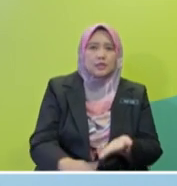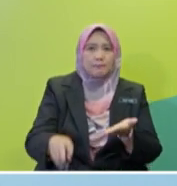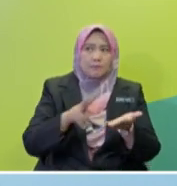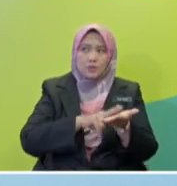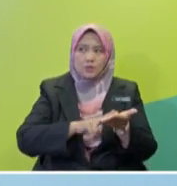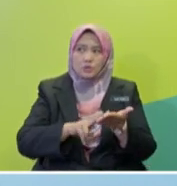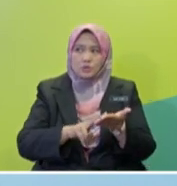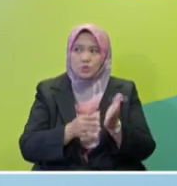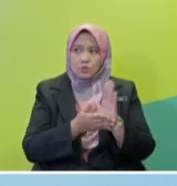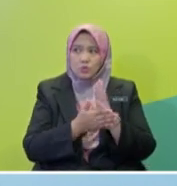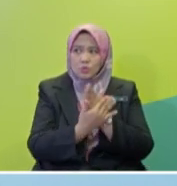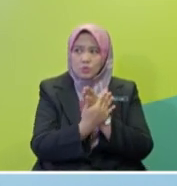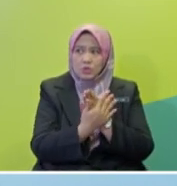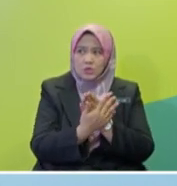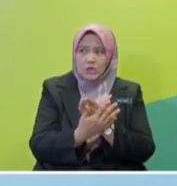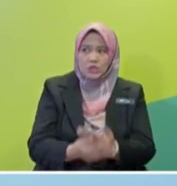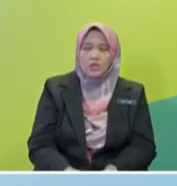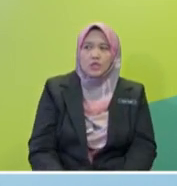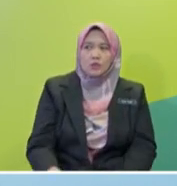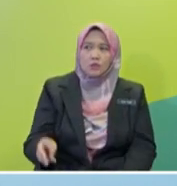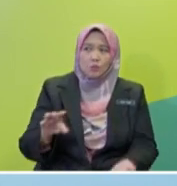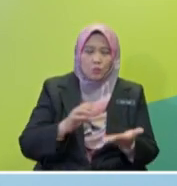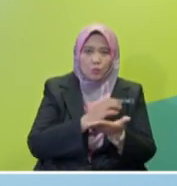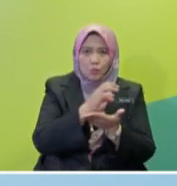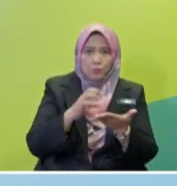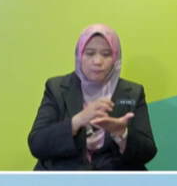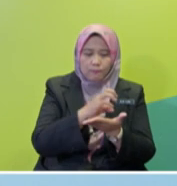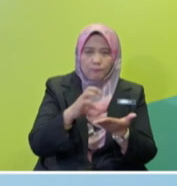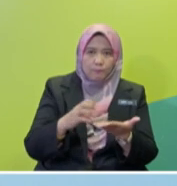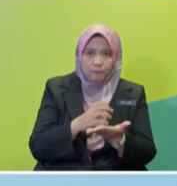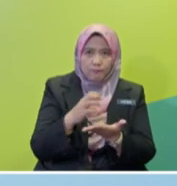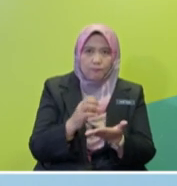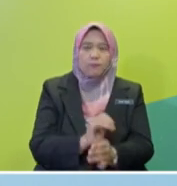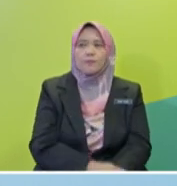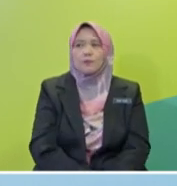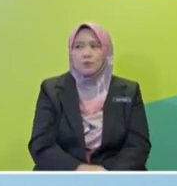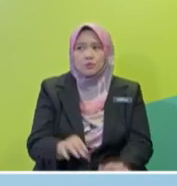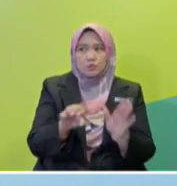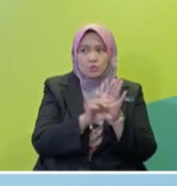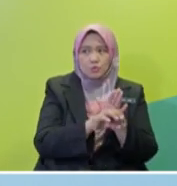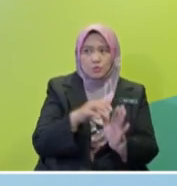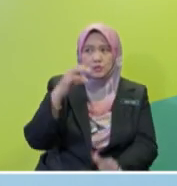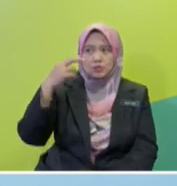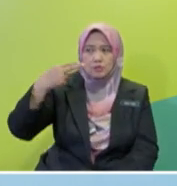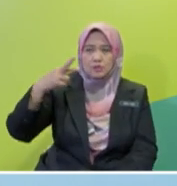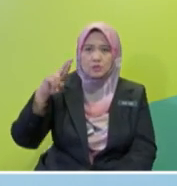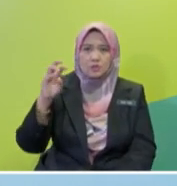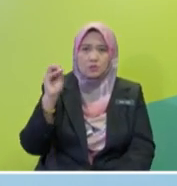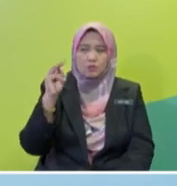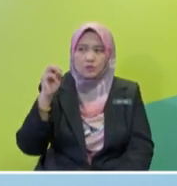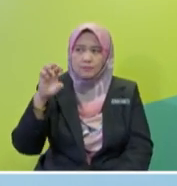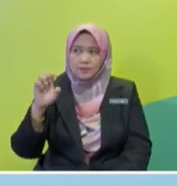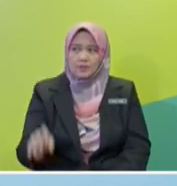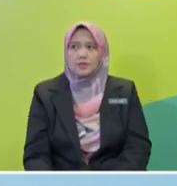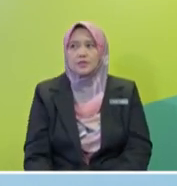menggunakan browser web browser adalah Google Chrome biasa dengan Safari UC